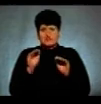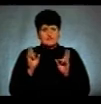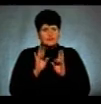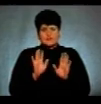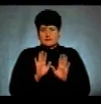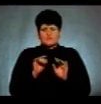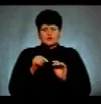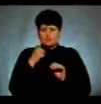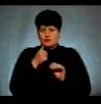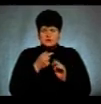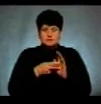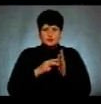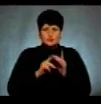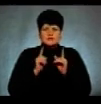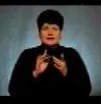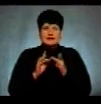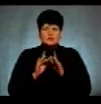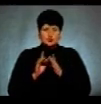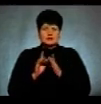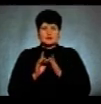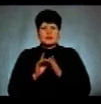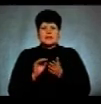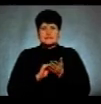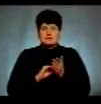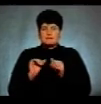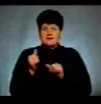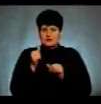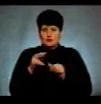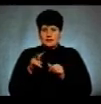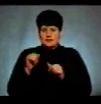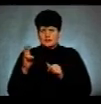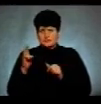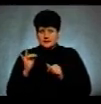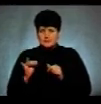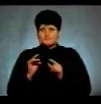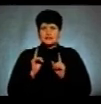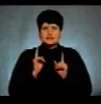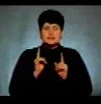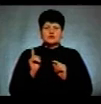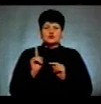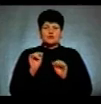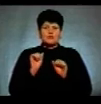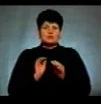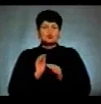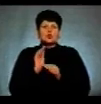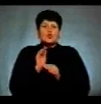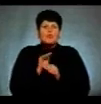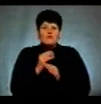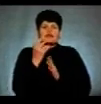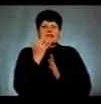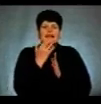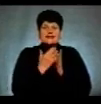цьому році планується тільки електронний рецепт на рівні первинної ланки. Єдине, що Міністерством охорони здоров'я може бути доповнений